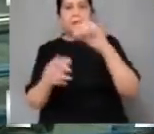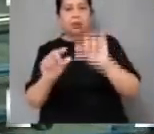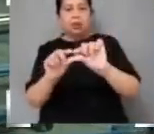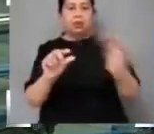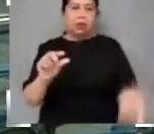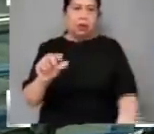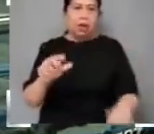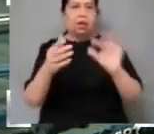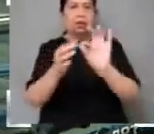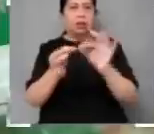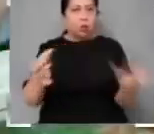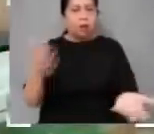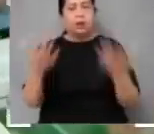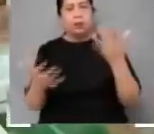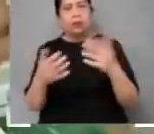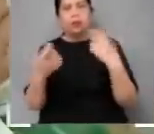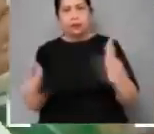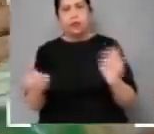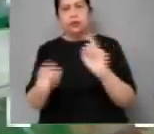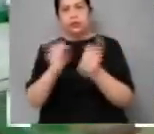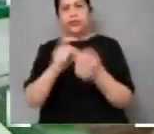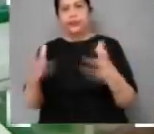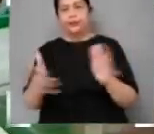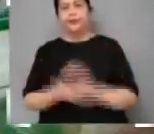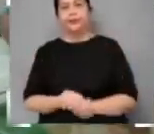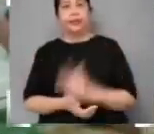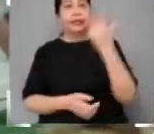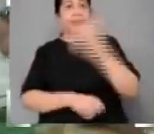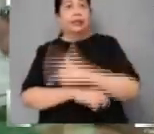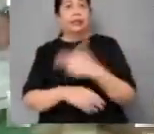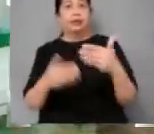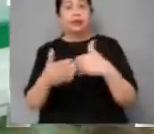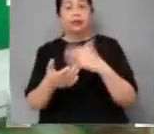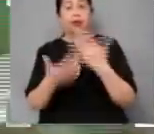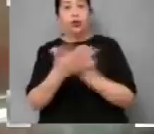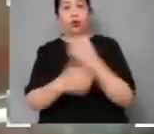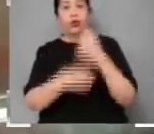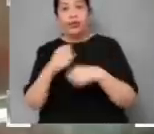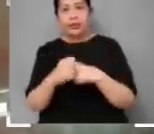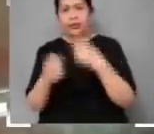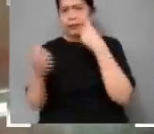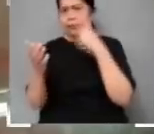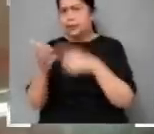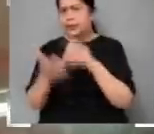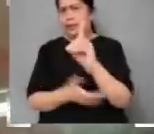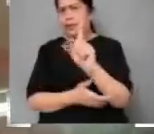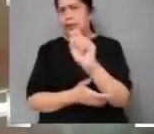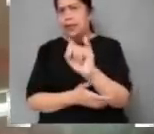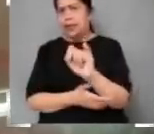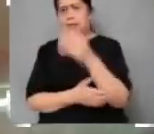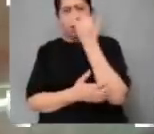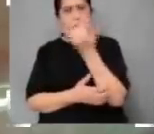ma'am, napalitan naman na po. At tatlong araw bago magpalit ang taon, may napansin ng DTI. Kakaunti na lang ang supply ng ilang